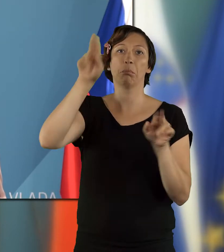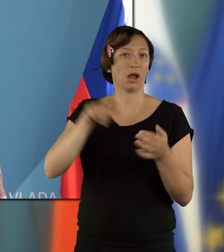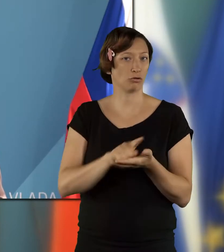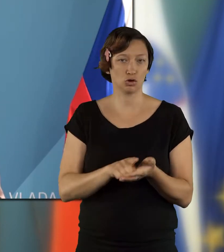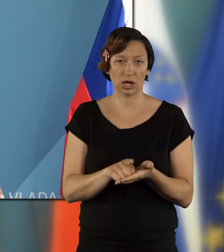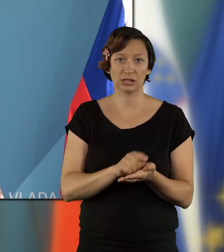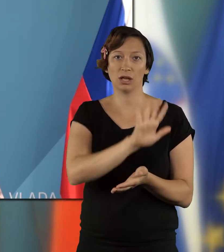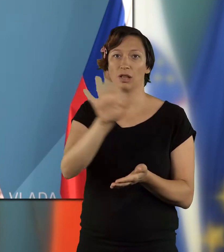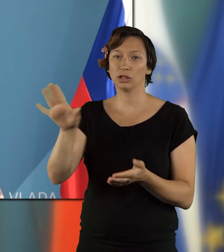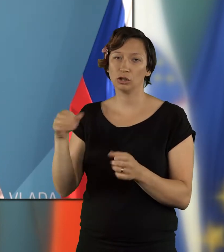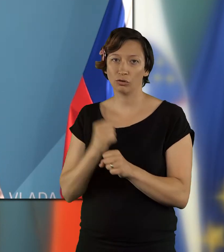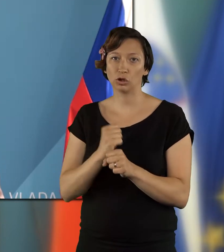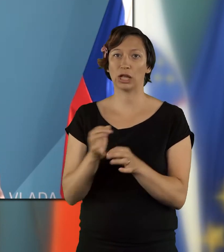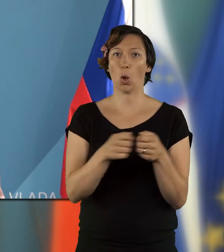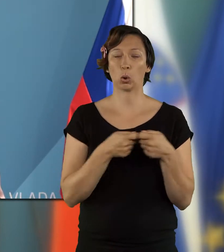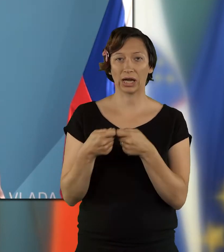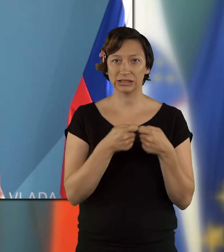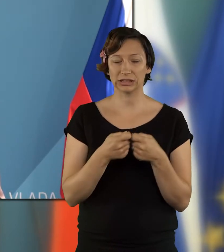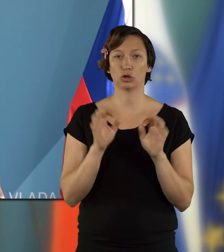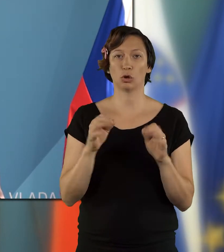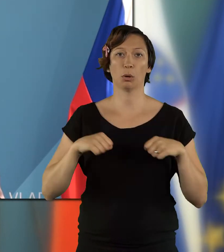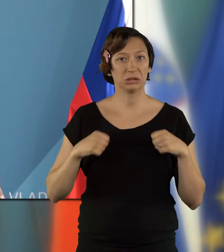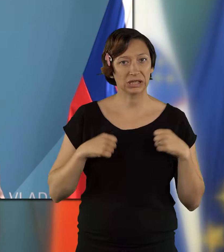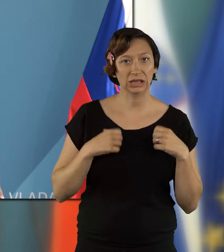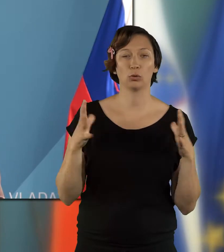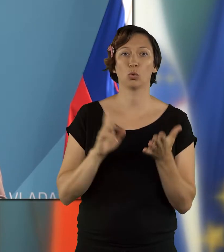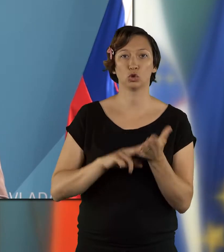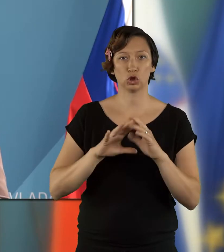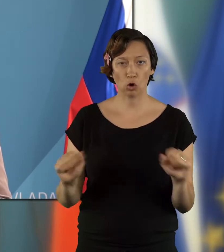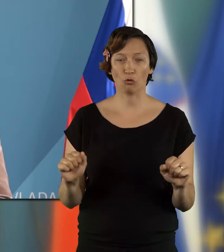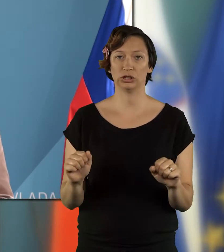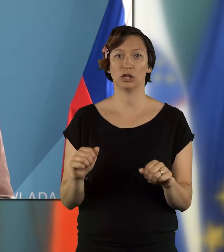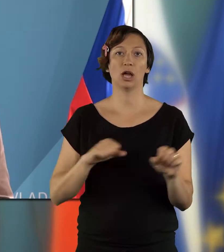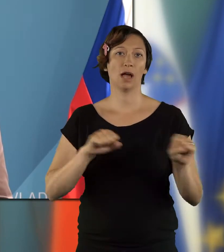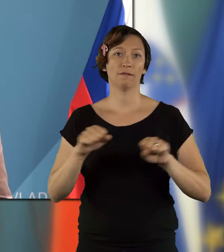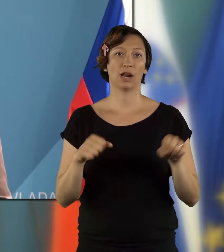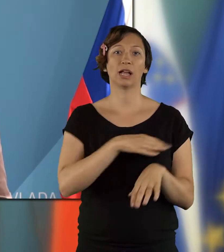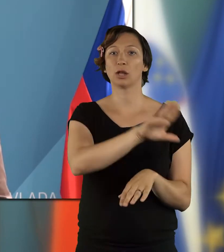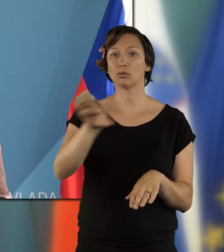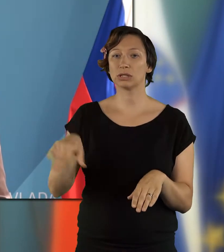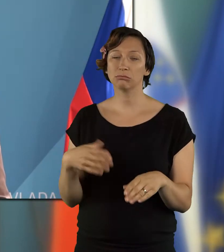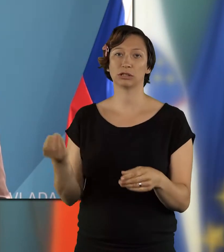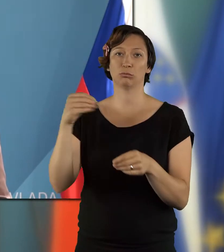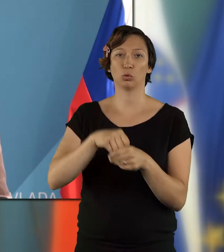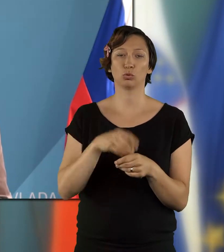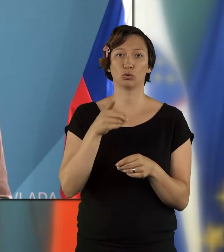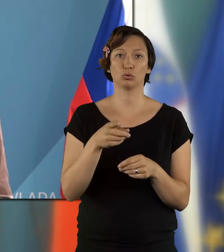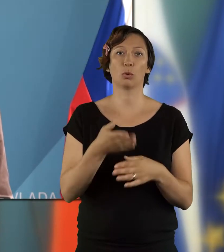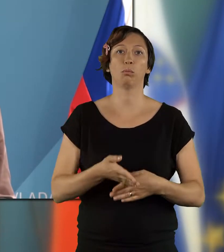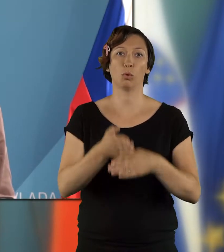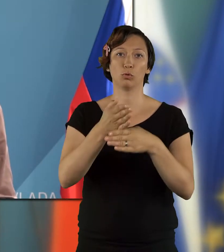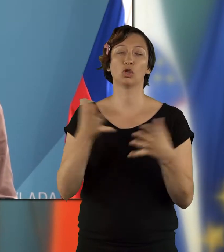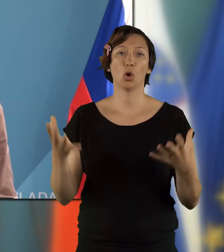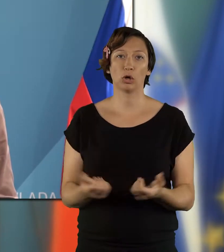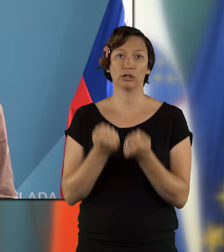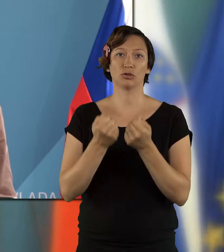pravočasno, njihovo delovanje je bilo organizirano, prizadevno in učinkovito in da vlada vsem, ki so bili vključeni v to pomoč,